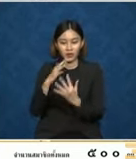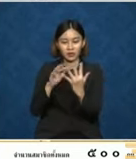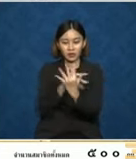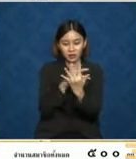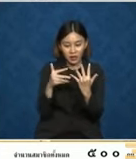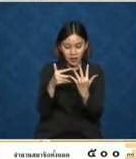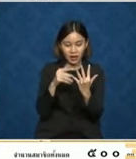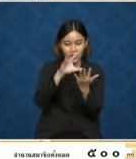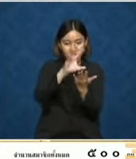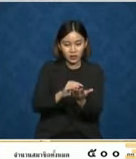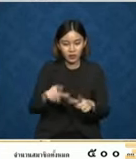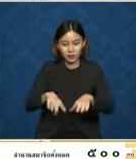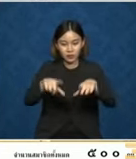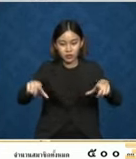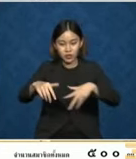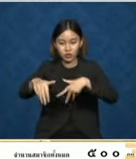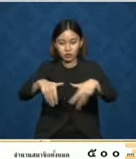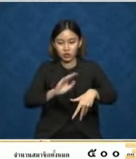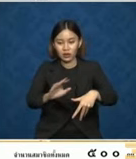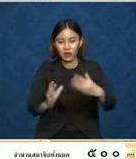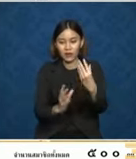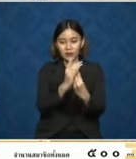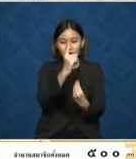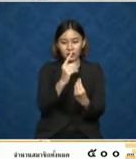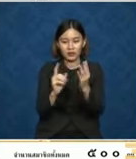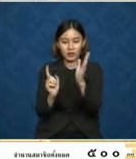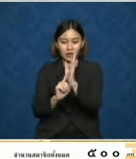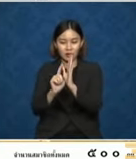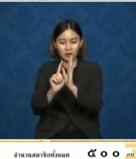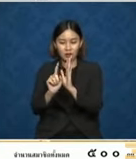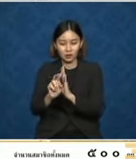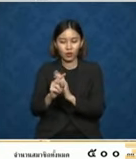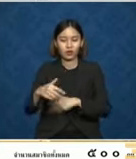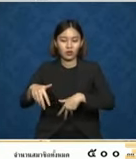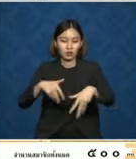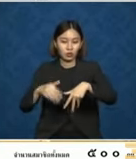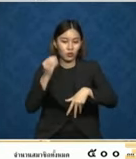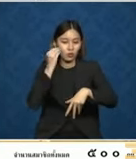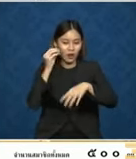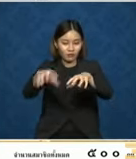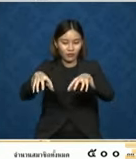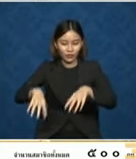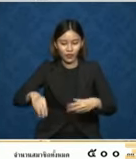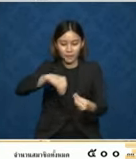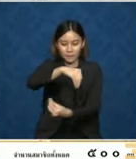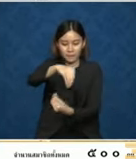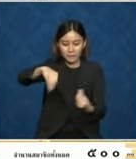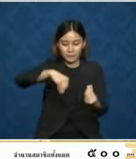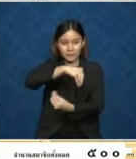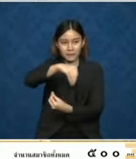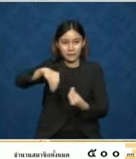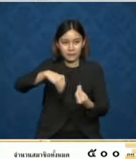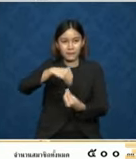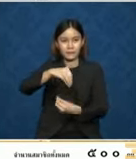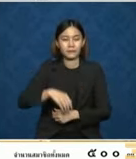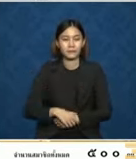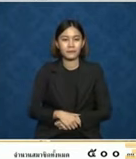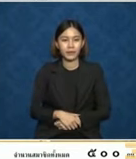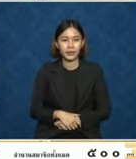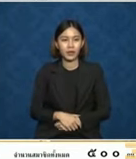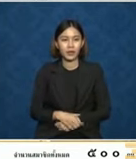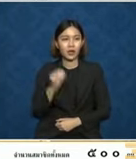เก็บแต่ละพื้นที่สัปดาห์ละ2ครั้งนะครับในแต่ละชุมชนหมู่บ้านก็เวียนเปลี่ยนไปนะครับไม่ซ้ำวันกัน